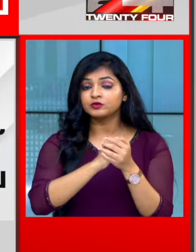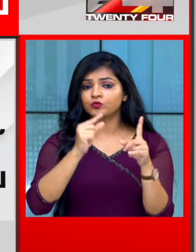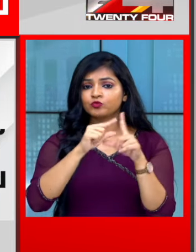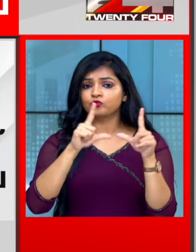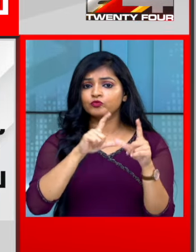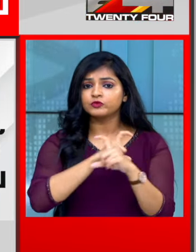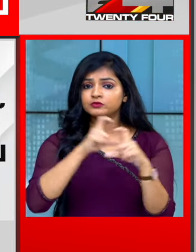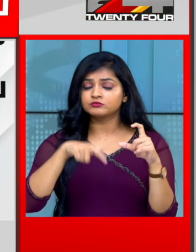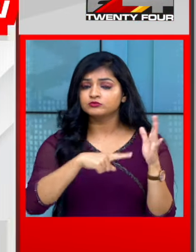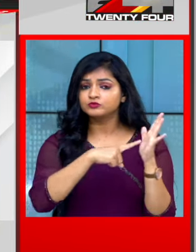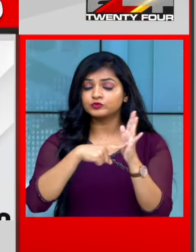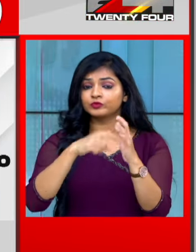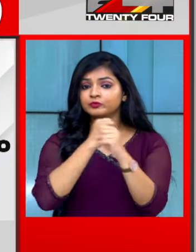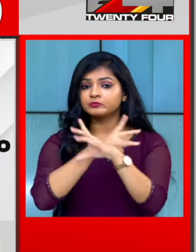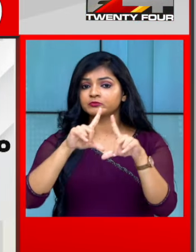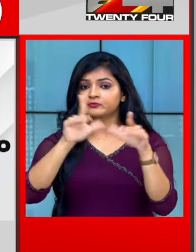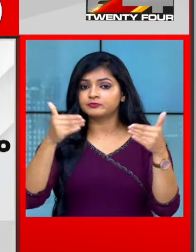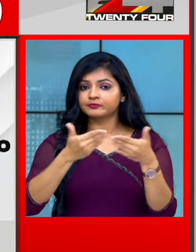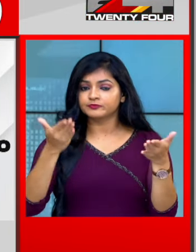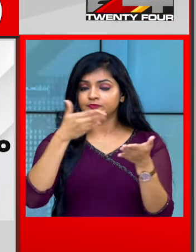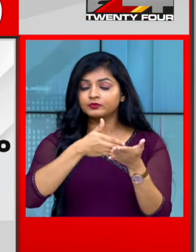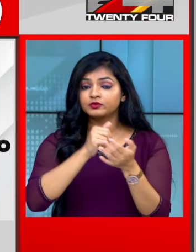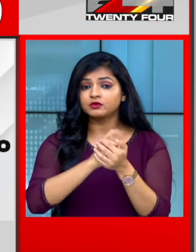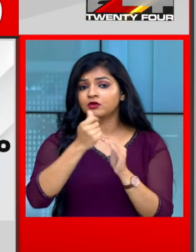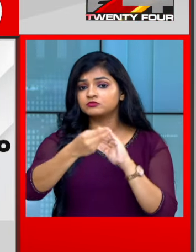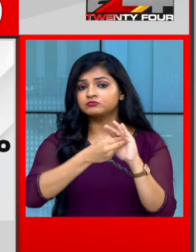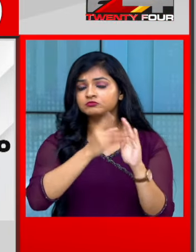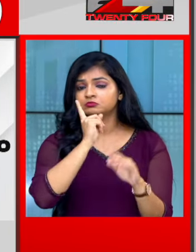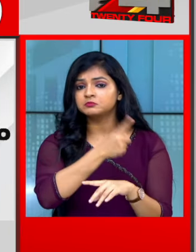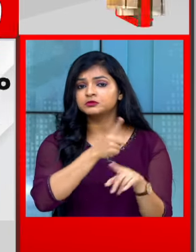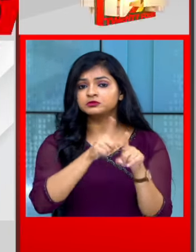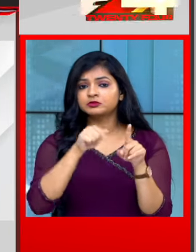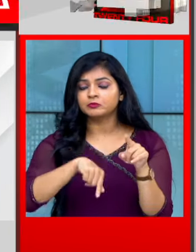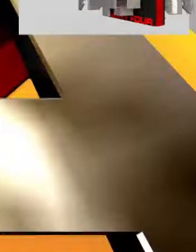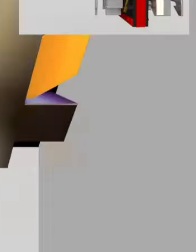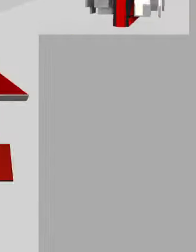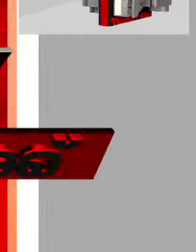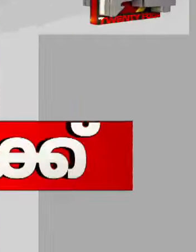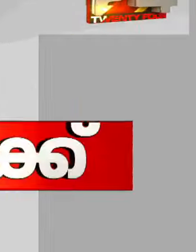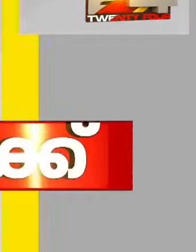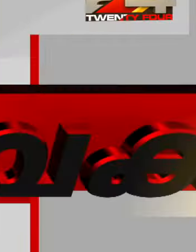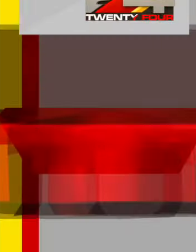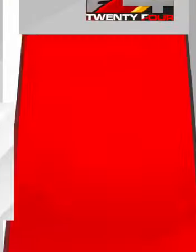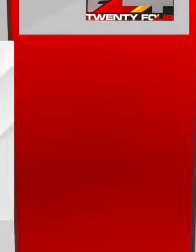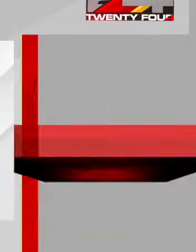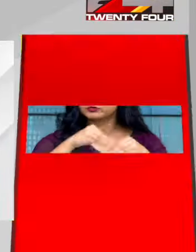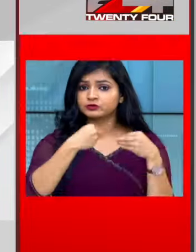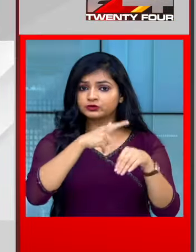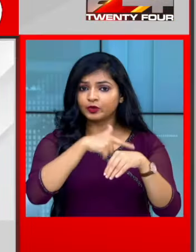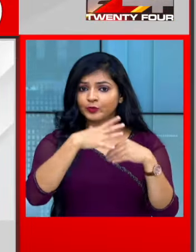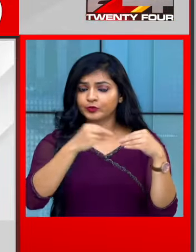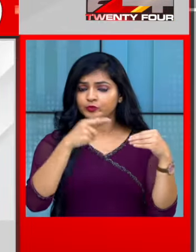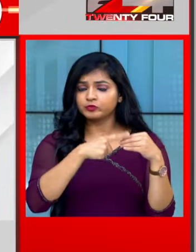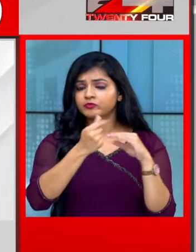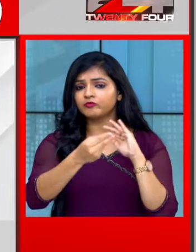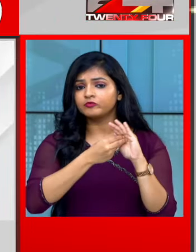ചെന്നിത്തല വാർത്താസമ്മേളനം നടത്തിയത്. അഴിമതി എന്ന ഒരു കാര്യമായിരുന്നു അദ്ദേഹം ഈ ഒരു വിഷയത്തിൽ, ഈ ഒരു കരാർ നീട്ടി നൽകുന്നതിലൂടെ അഴിമതി ഉണ്ട് എന്ന ഒരു കാര്യമായിരുന്നു പറഞ്ഞിട്ടുണ്ടായിരുന്നത്. ആ